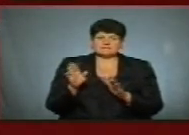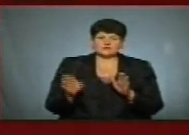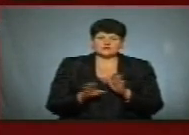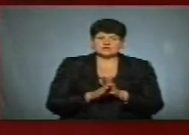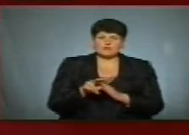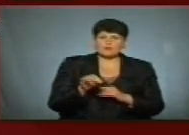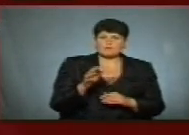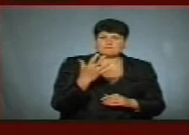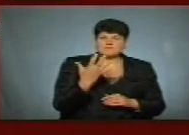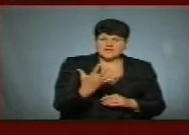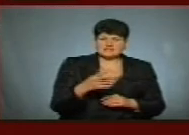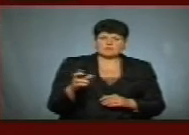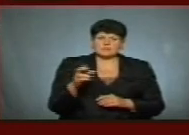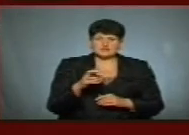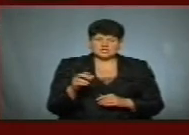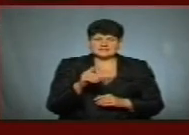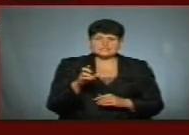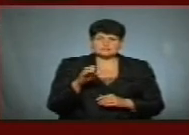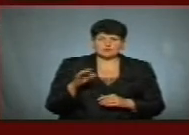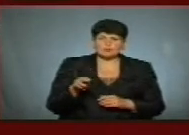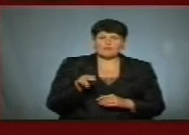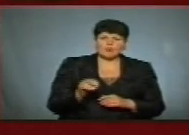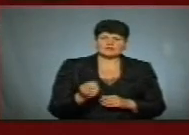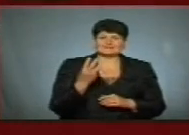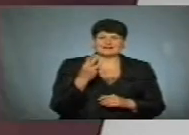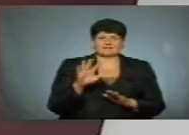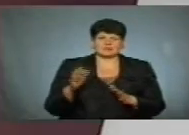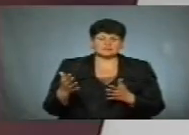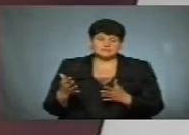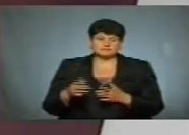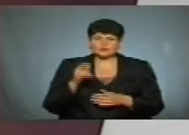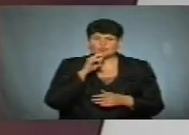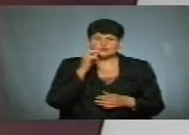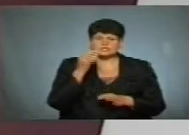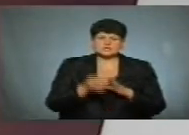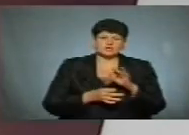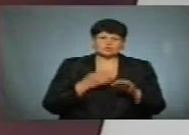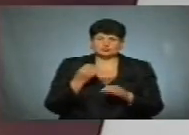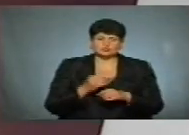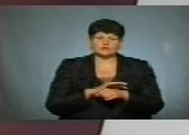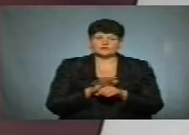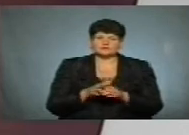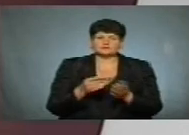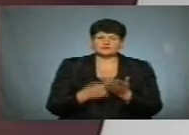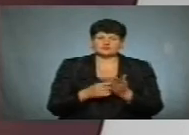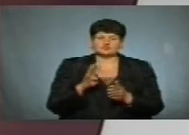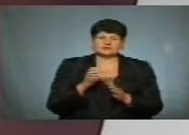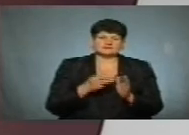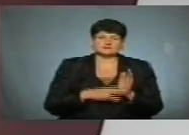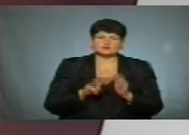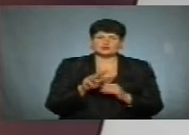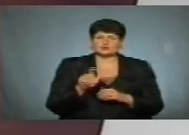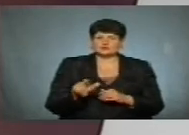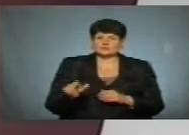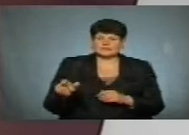Волочиському по 5 і в Бережанському та Зборівському по 3 випадки. В Україні за добу коронавірус підтвердили в 483